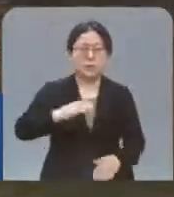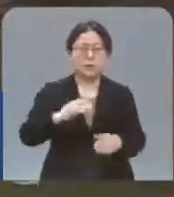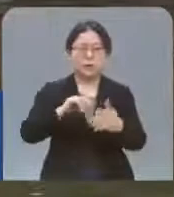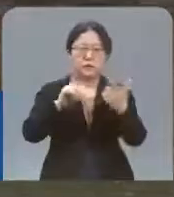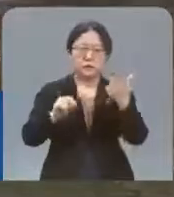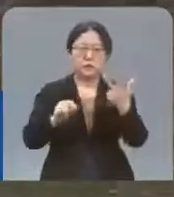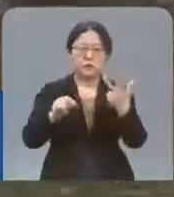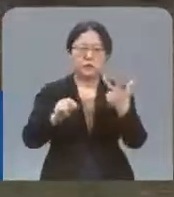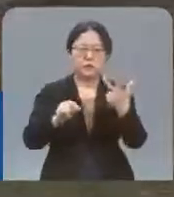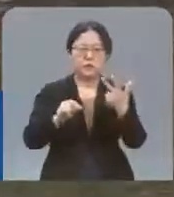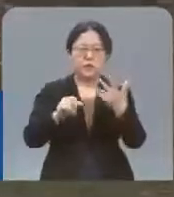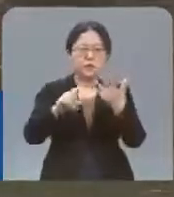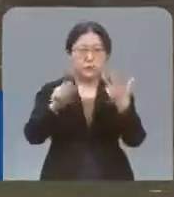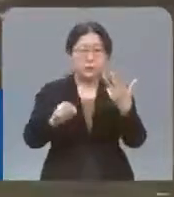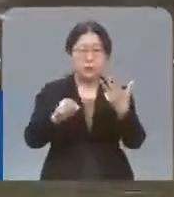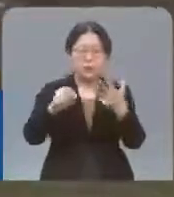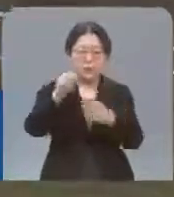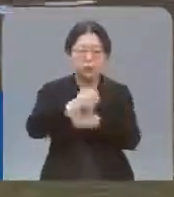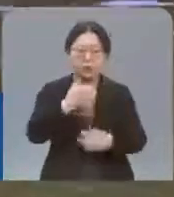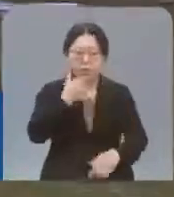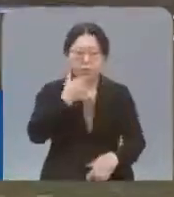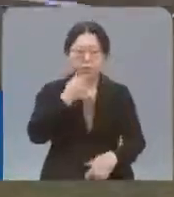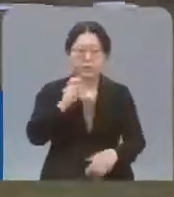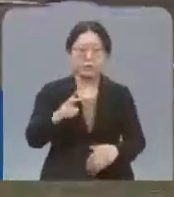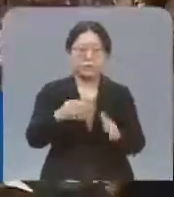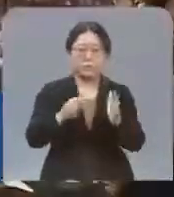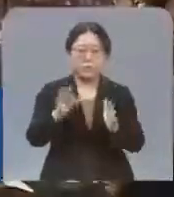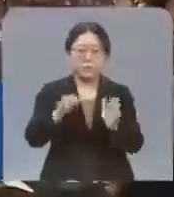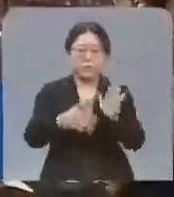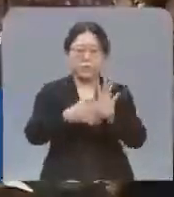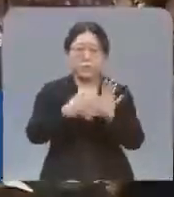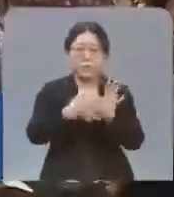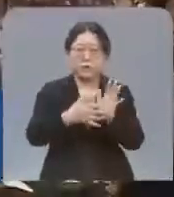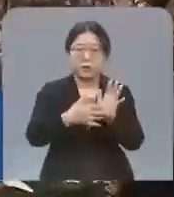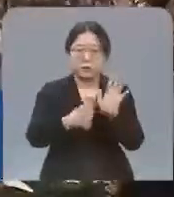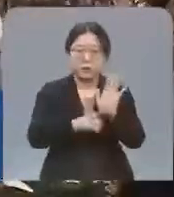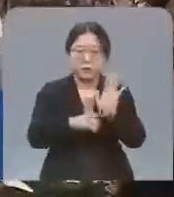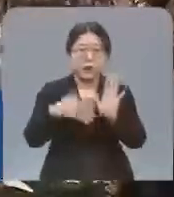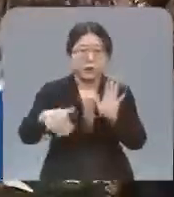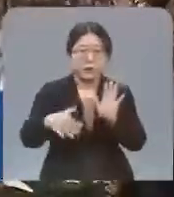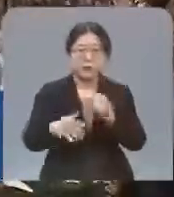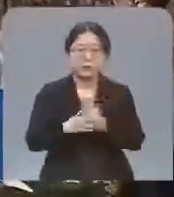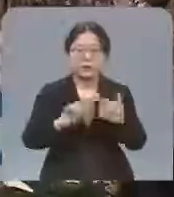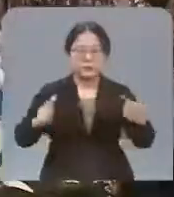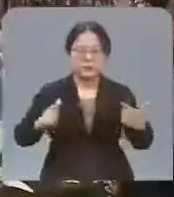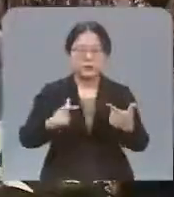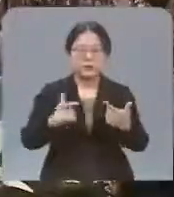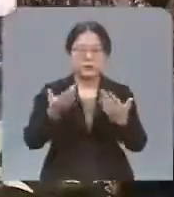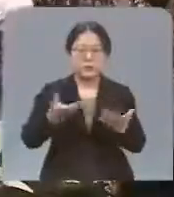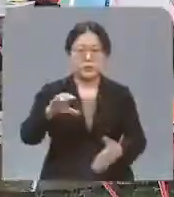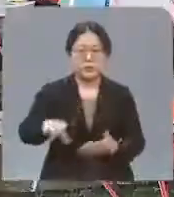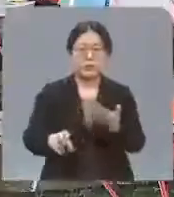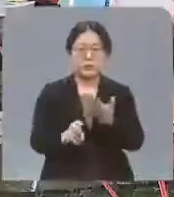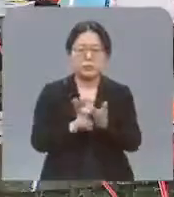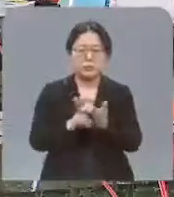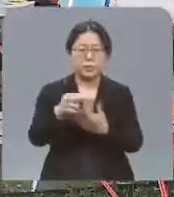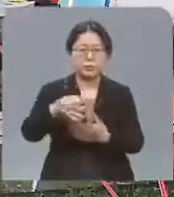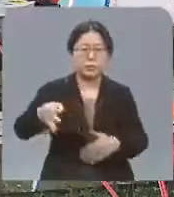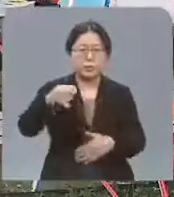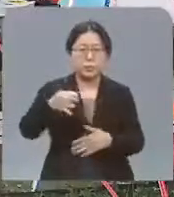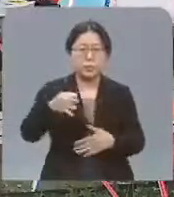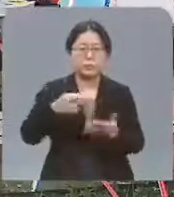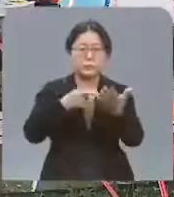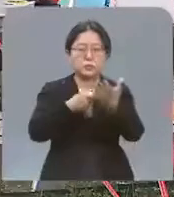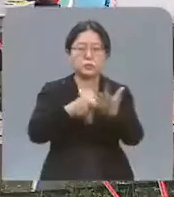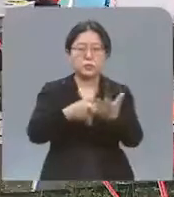달까지 무허가 영업과 가격표 미표시, 초과 징수행위 등을 단속하고 피서지 부당요금 신고센터도 운영할